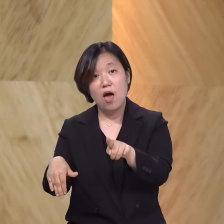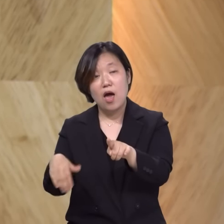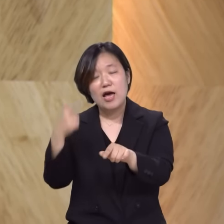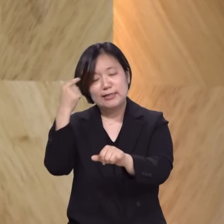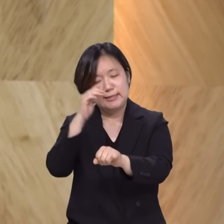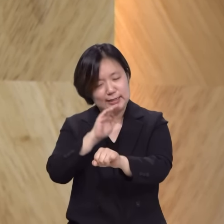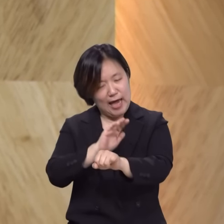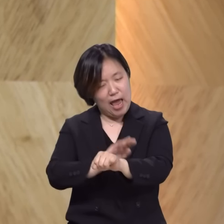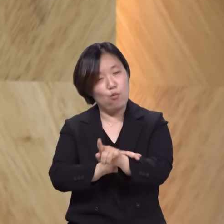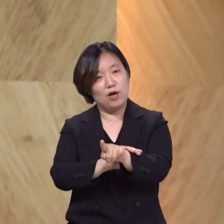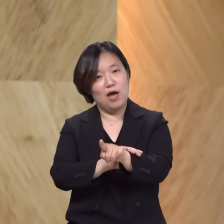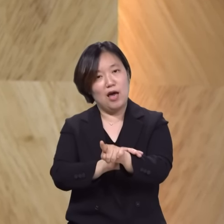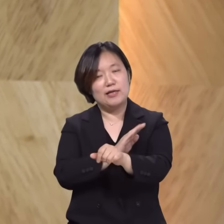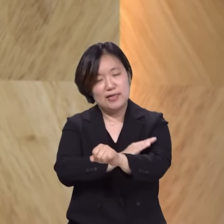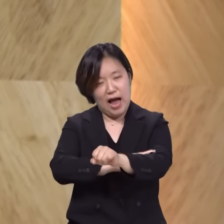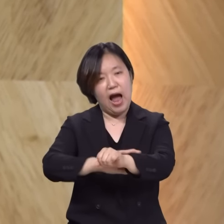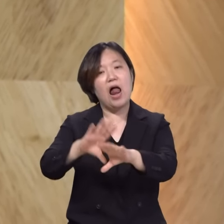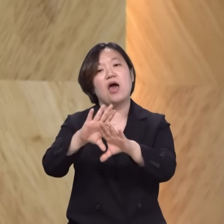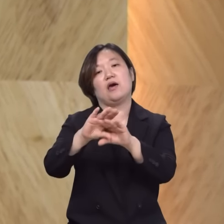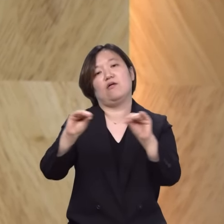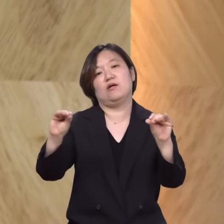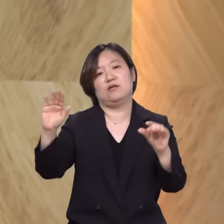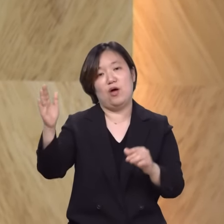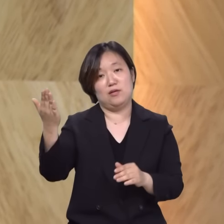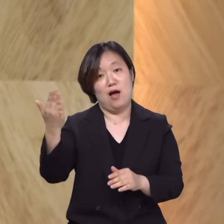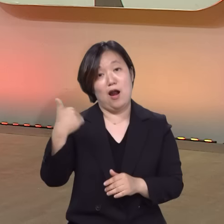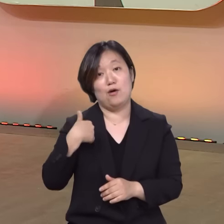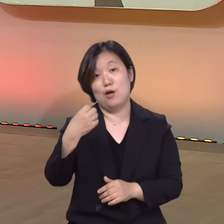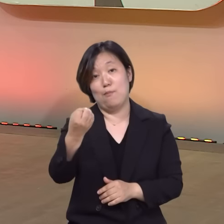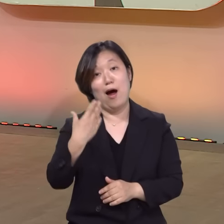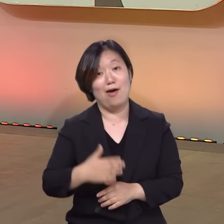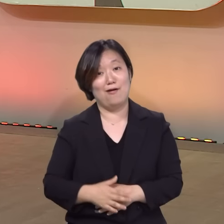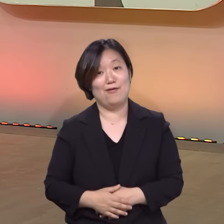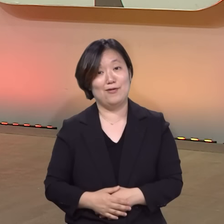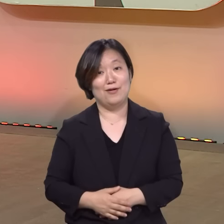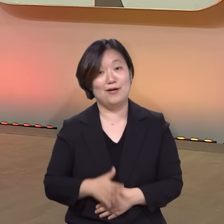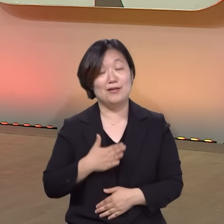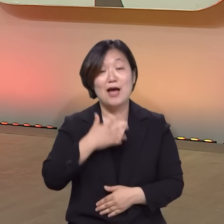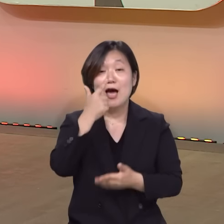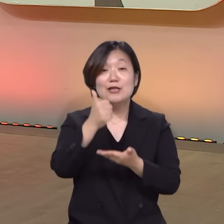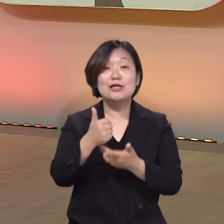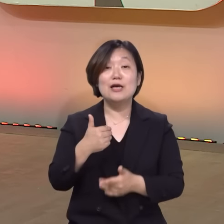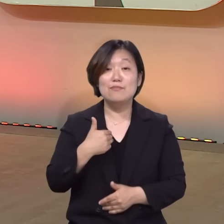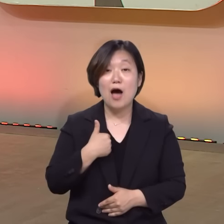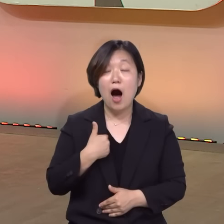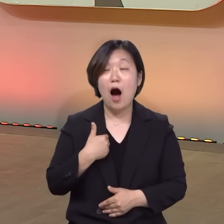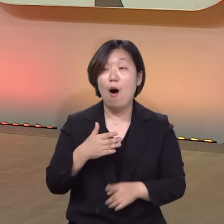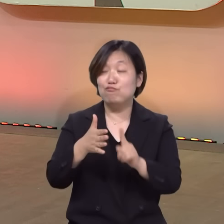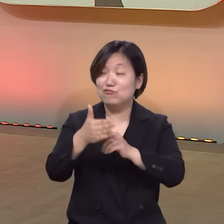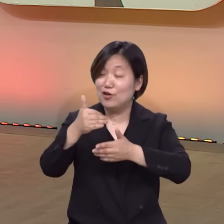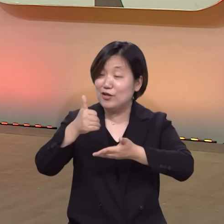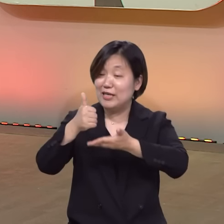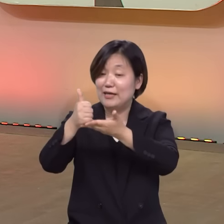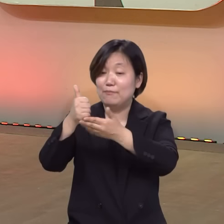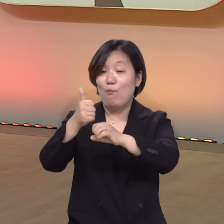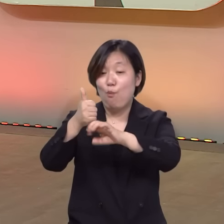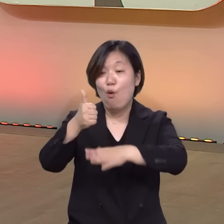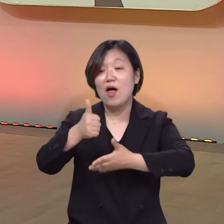지혜롭게 그것을 해결하게 되었습니다 스님 부처님 가피 보살님 가피는